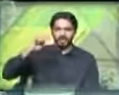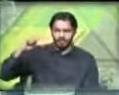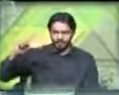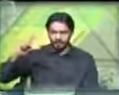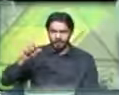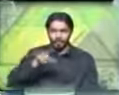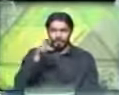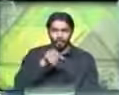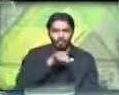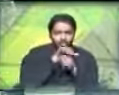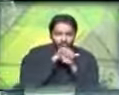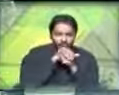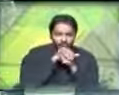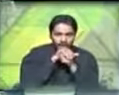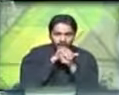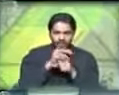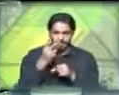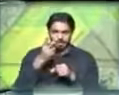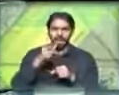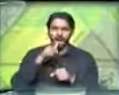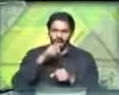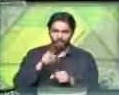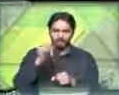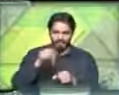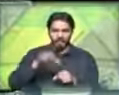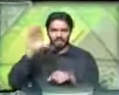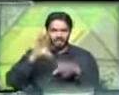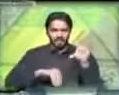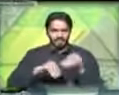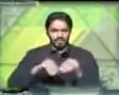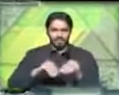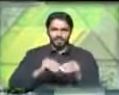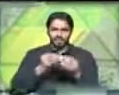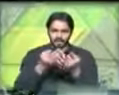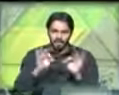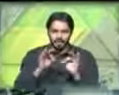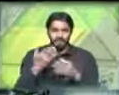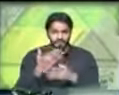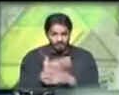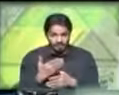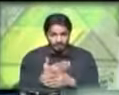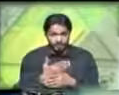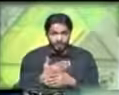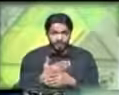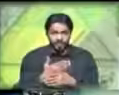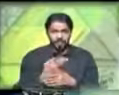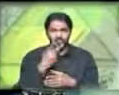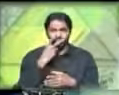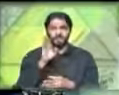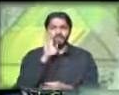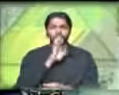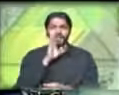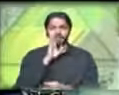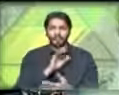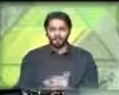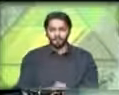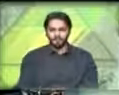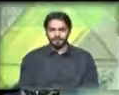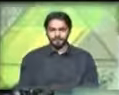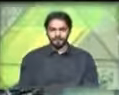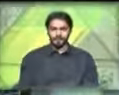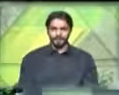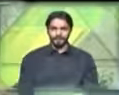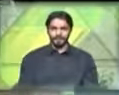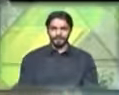القرآن ودليلا من السنة في قصة داود وسليمان. طيب. لنعلم أن فضل الله يؤتيه من يشاء ونعم بالله سبحانه وتعالى.